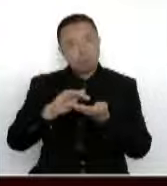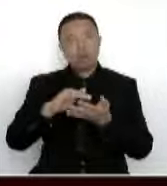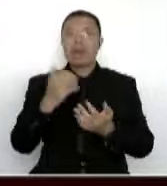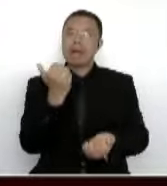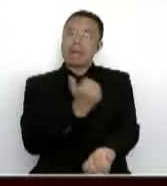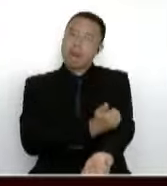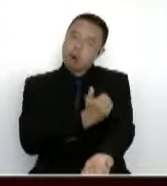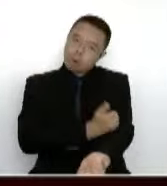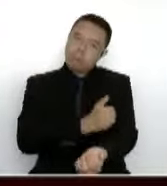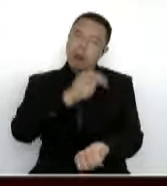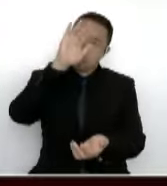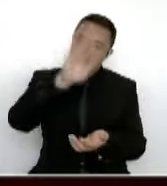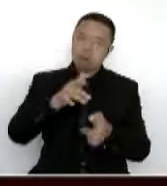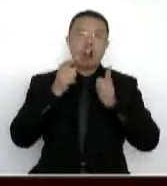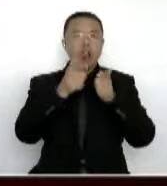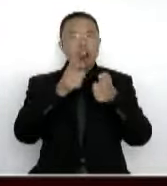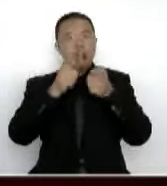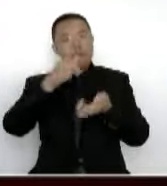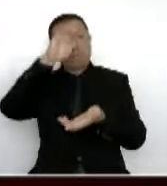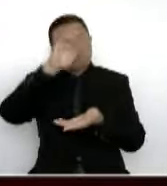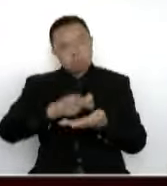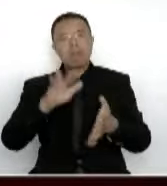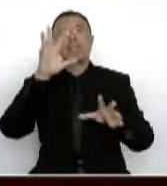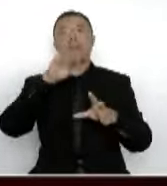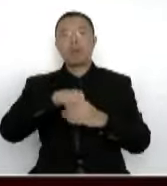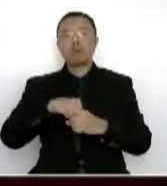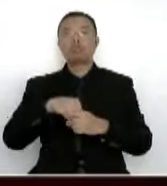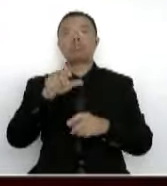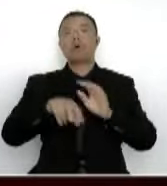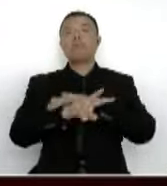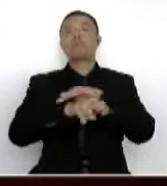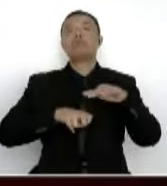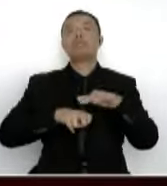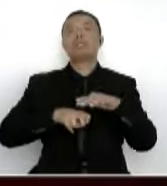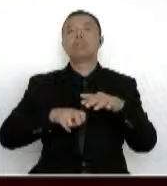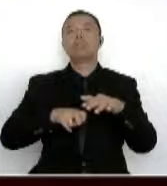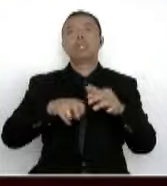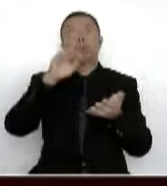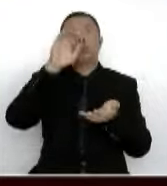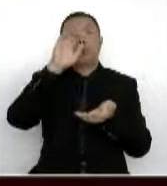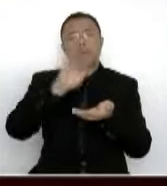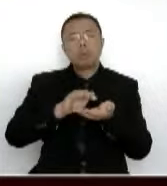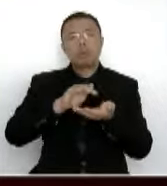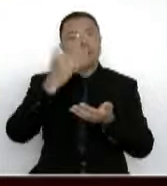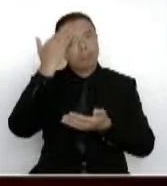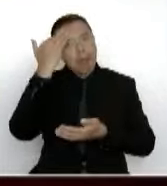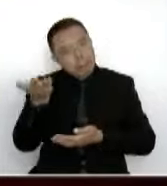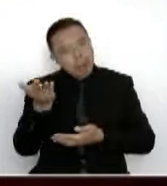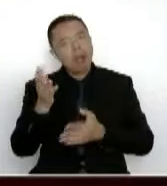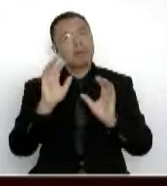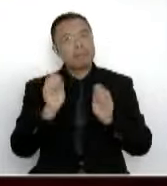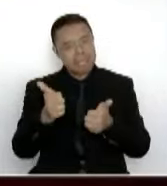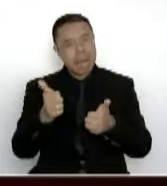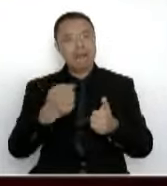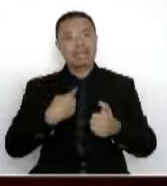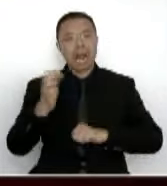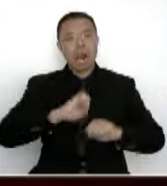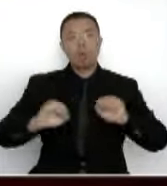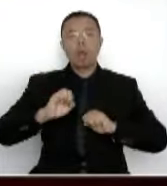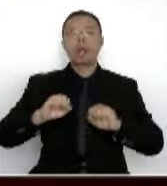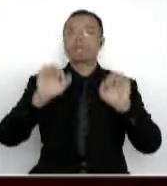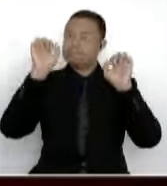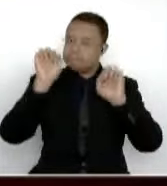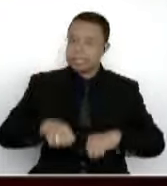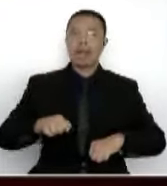narkoba bullying dan sebagainya termasuk pencurian kenapa itu bisa dilakukan Kami yakin bisa